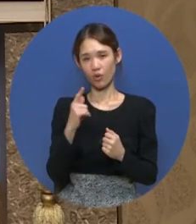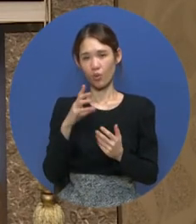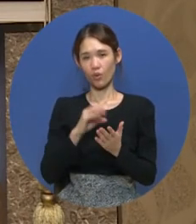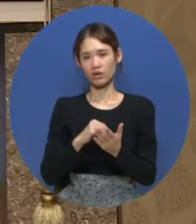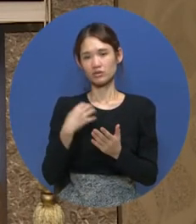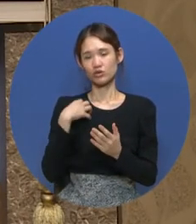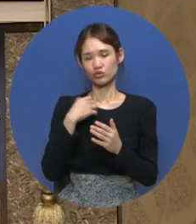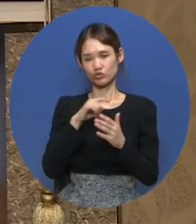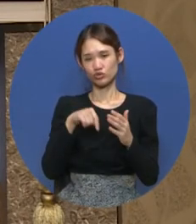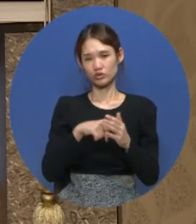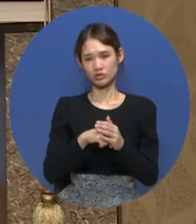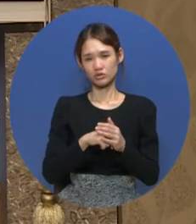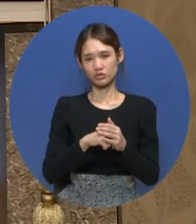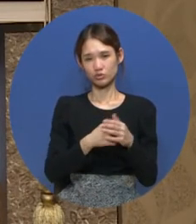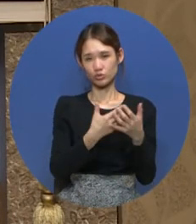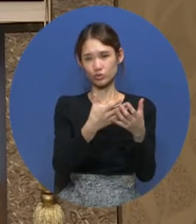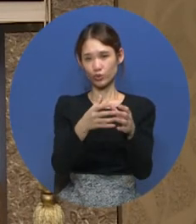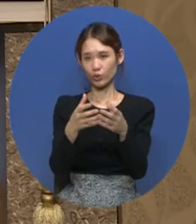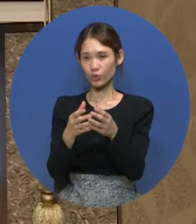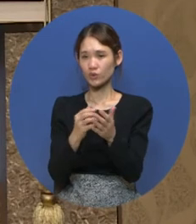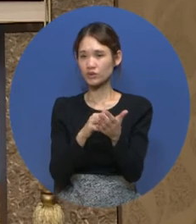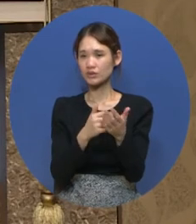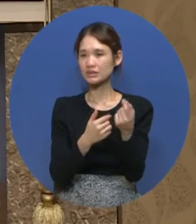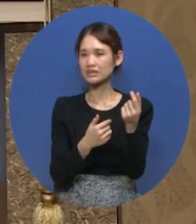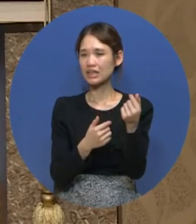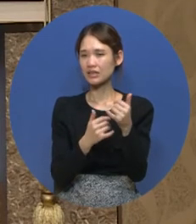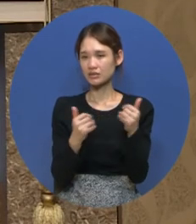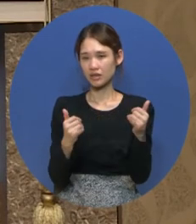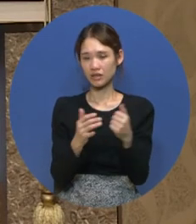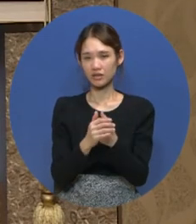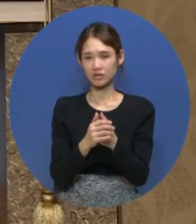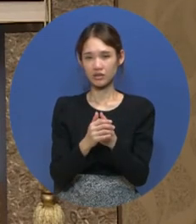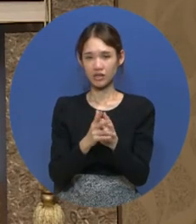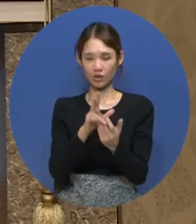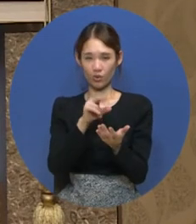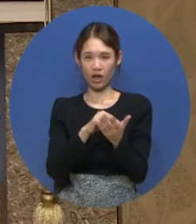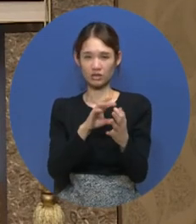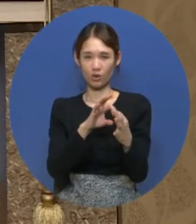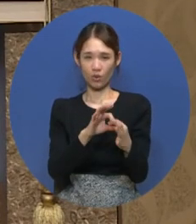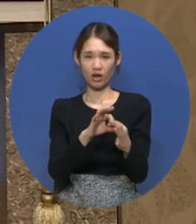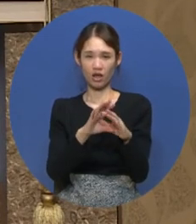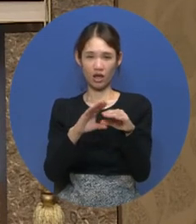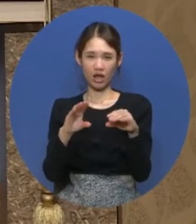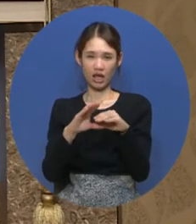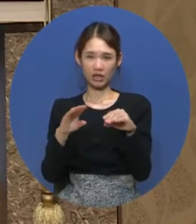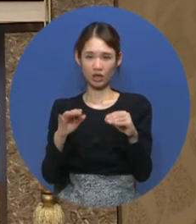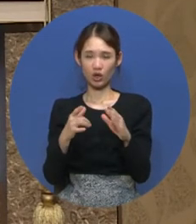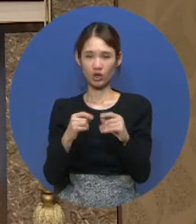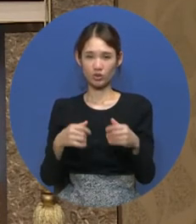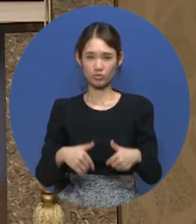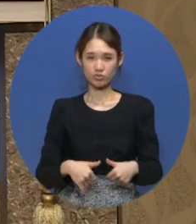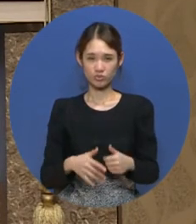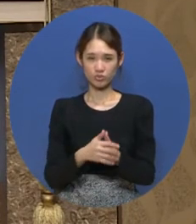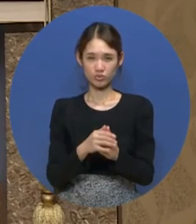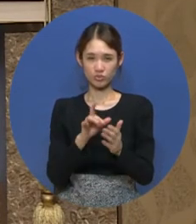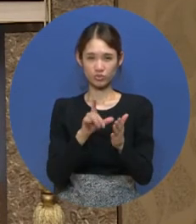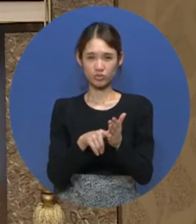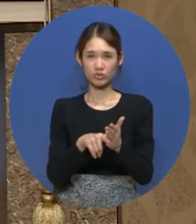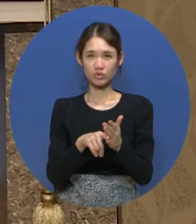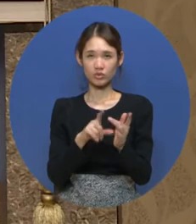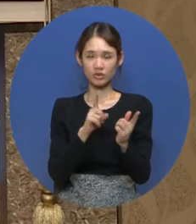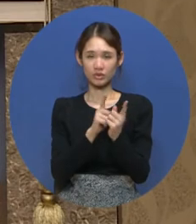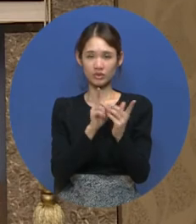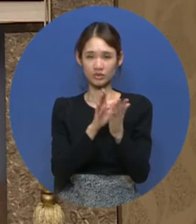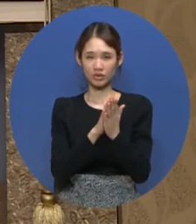중에서 우리 곡 소주 장애인들의 그런 과제 부분에 대한 부분 해결해야 될 부분들을 그때 당시에